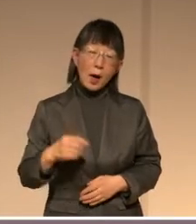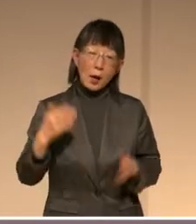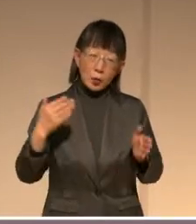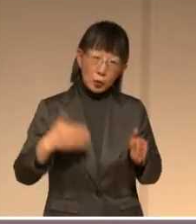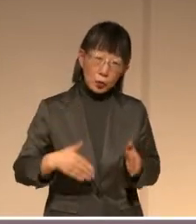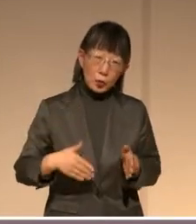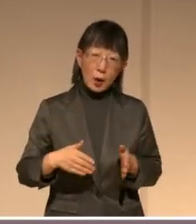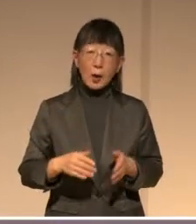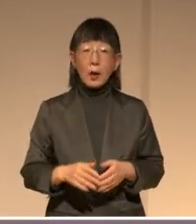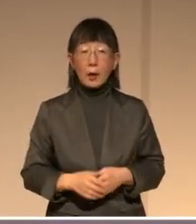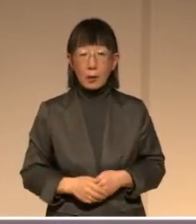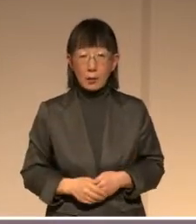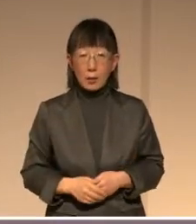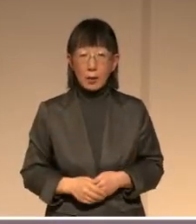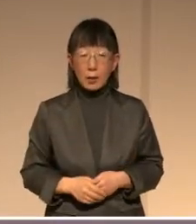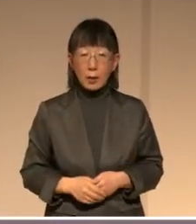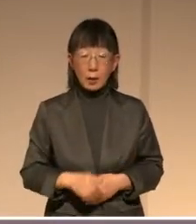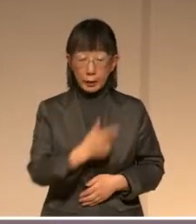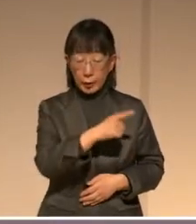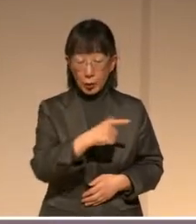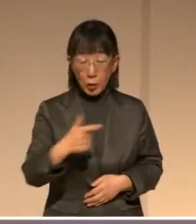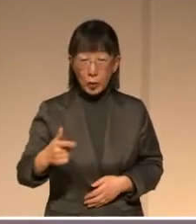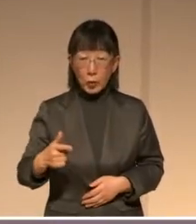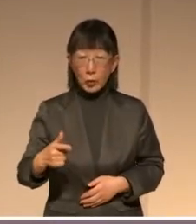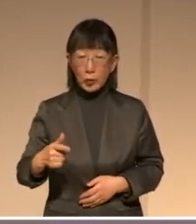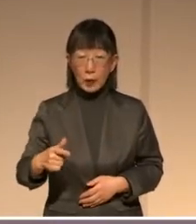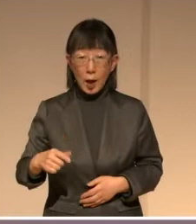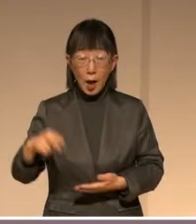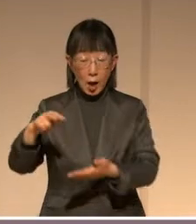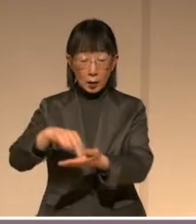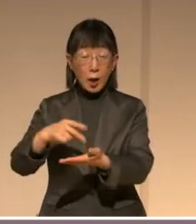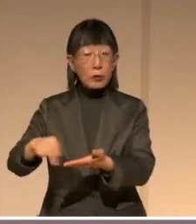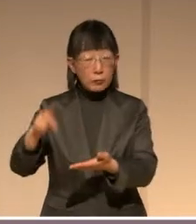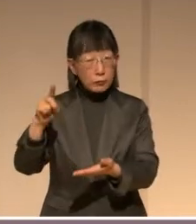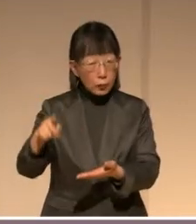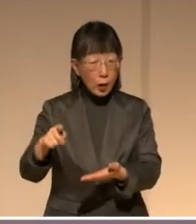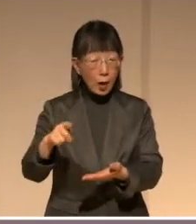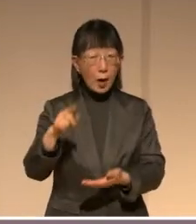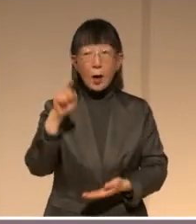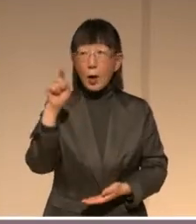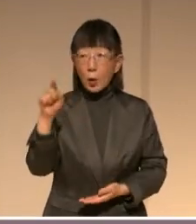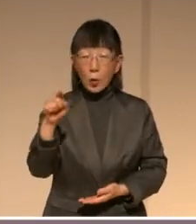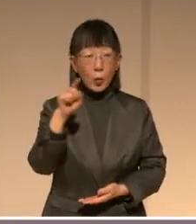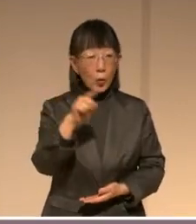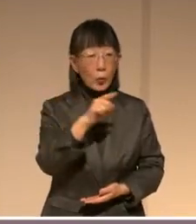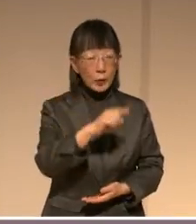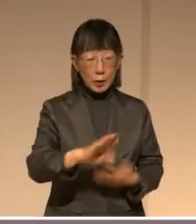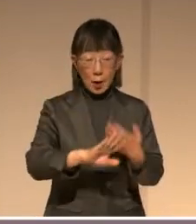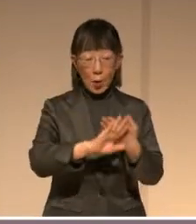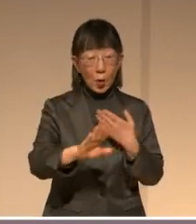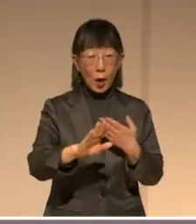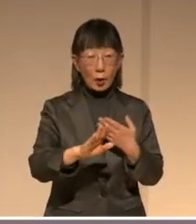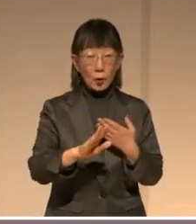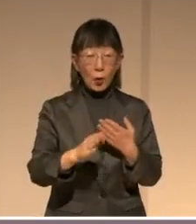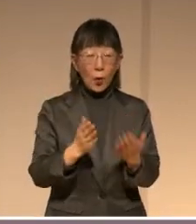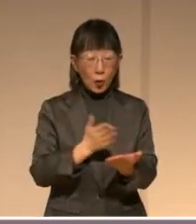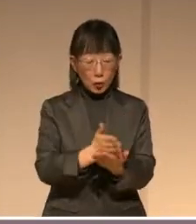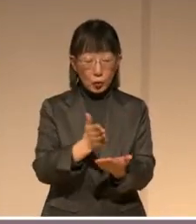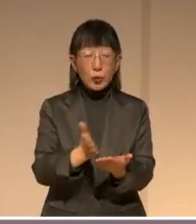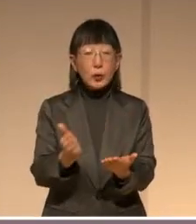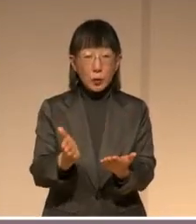なんかこういろんな方のを作品見たり悪ショップ行ったり違うジャンルの悪食行ったりとかして